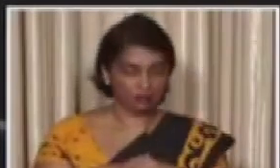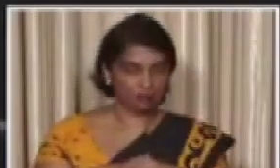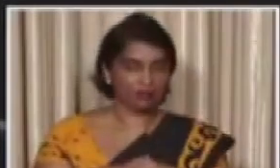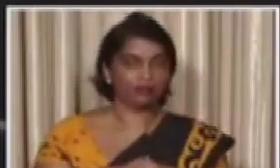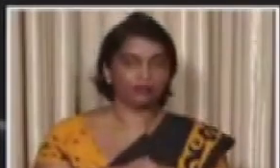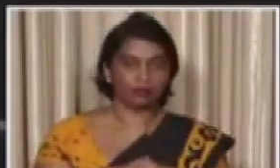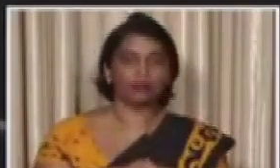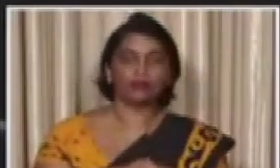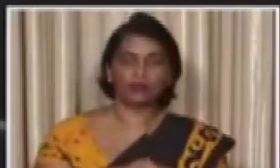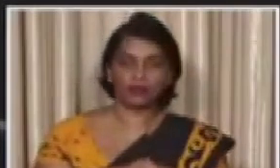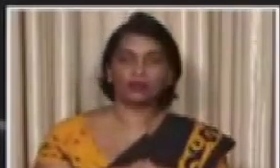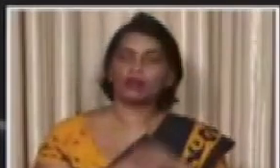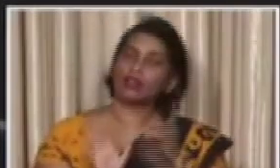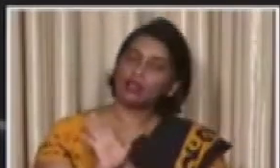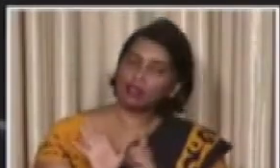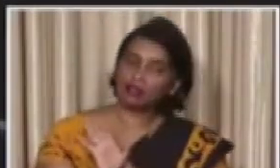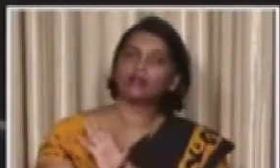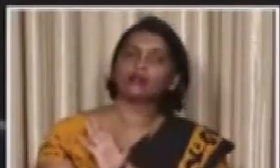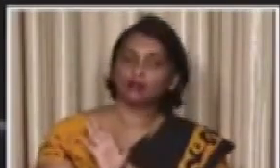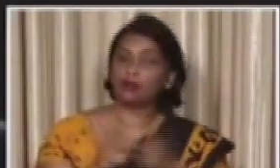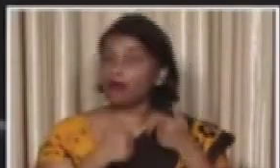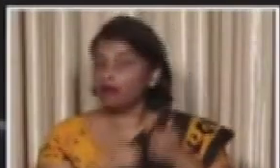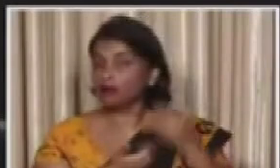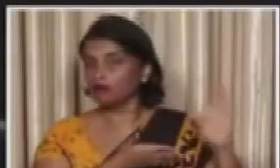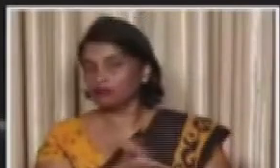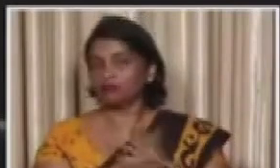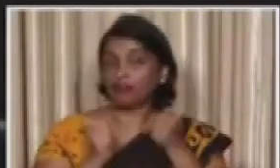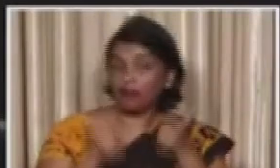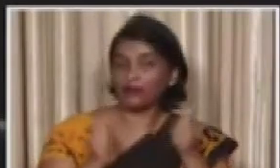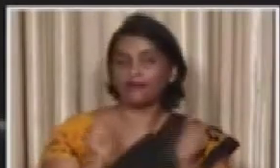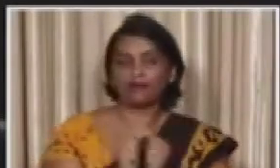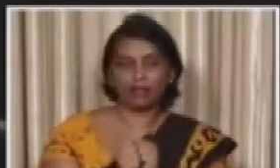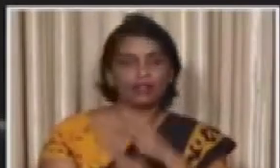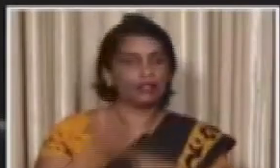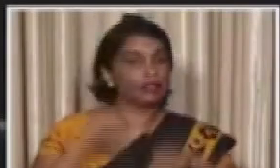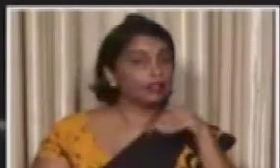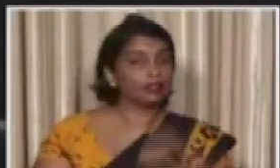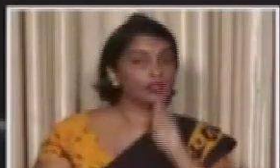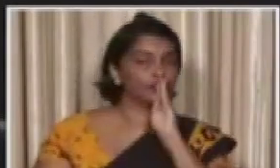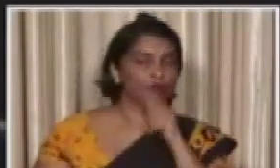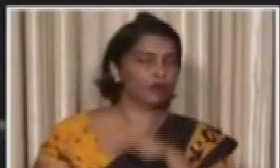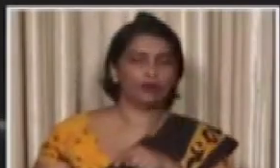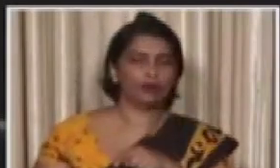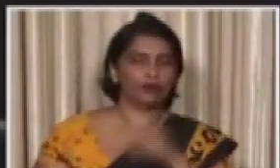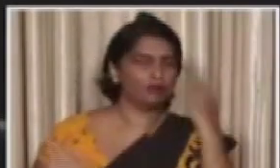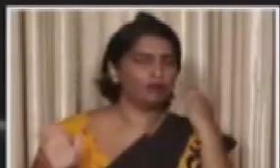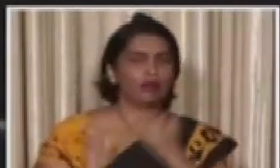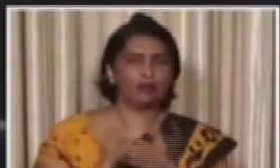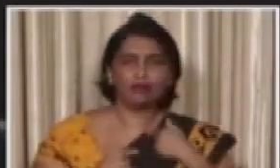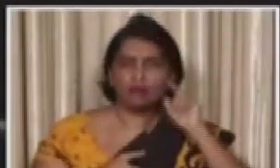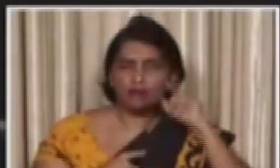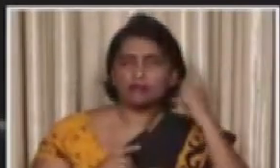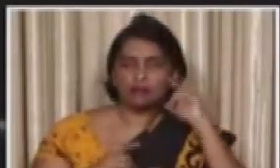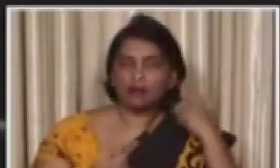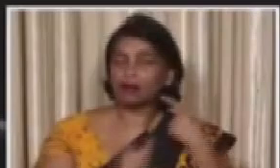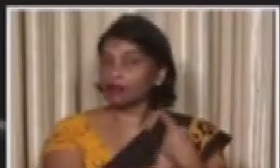මම සාලිය මට හැම තිස්සකම හරි දේ කරන්න දේශපාලනය කියන එක සම්බන්ධයෙන් මන් නොදත්ත කරුණු